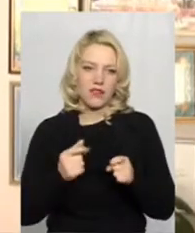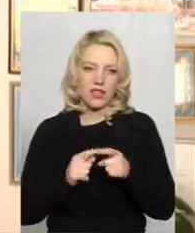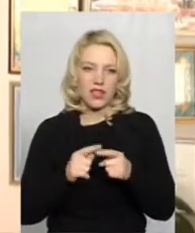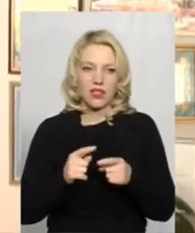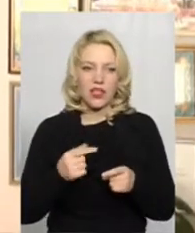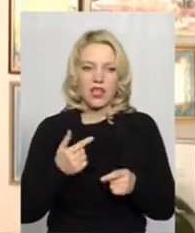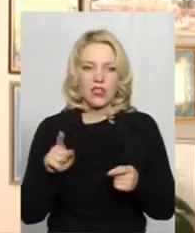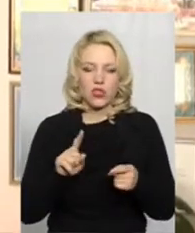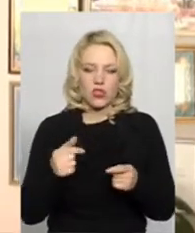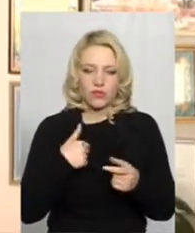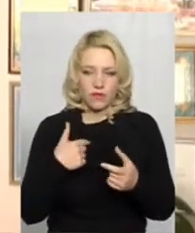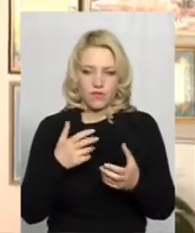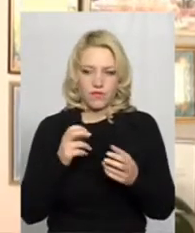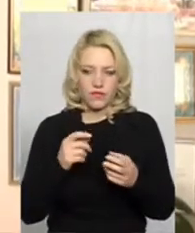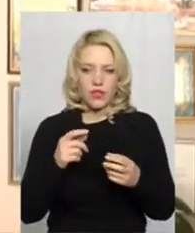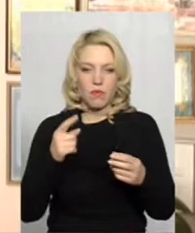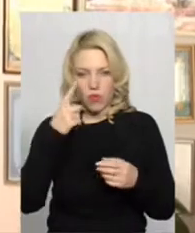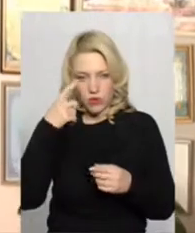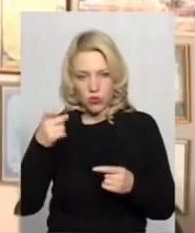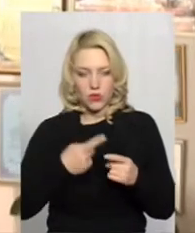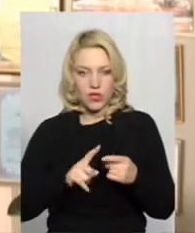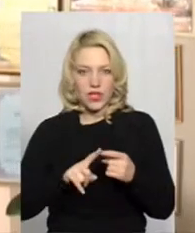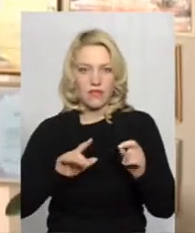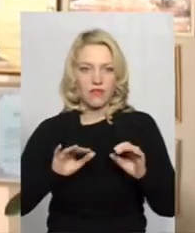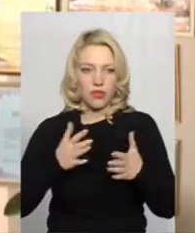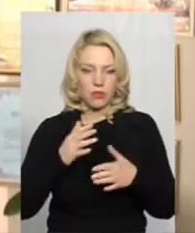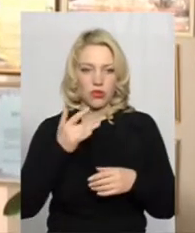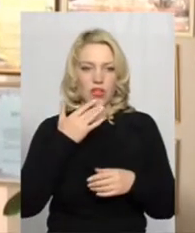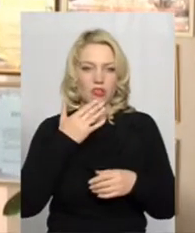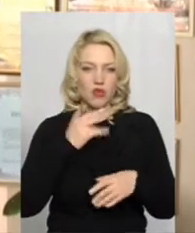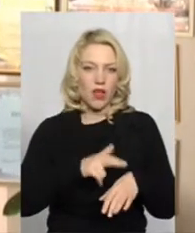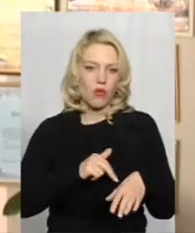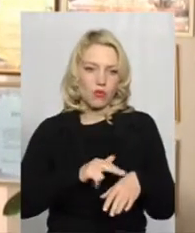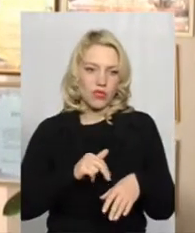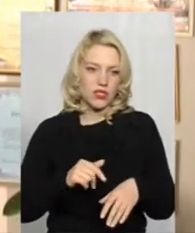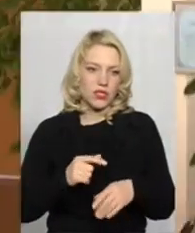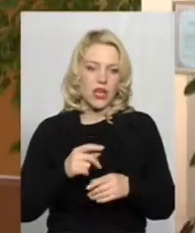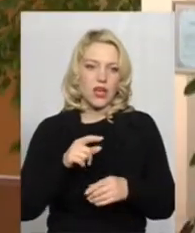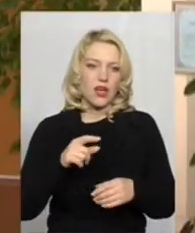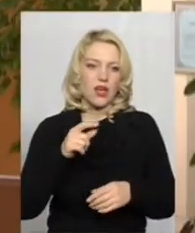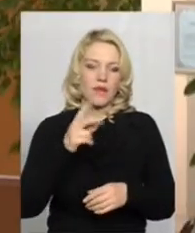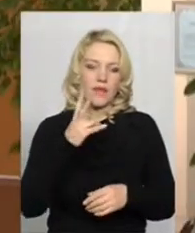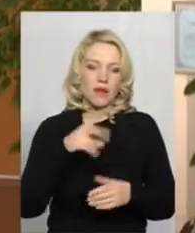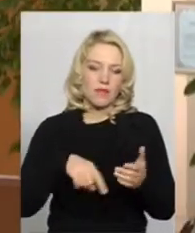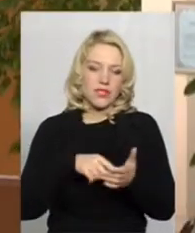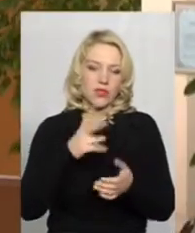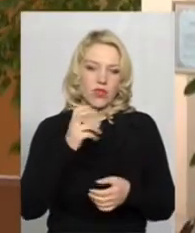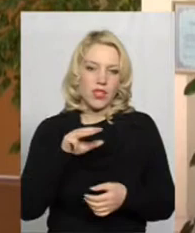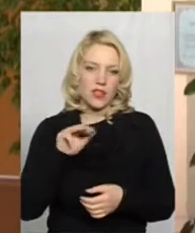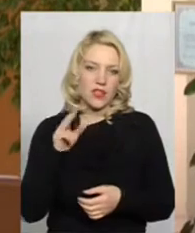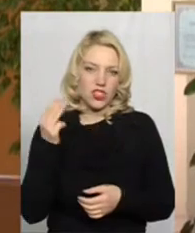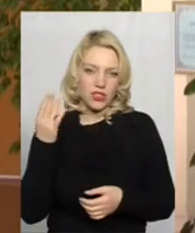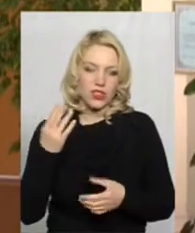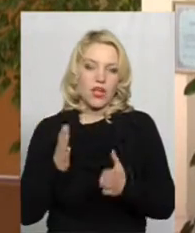дані мені, повідомила про випадок в Національну поліцію України міста Нетішин. Звернулася з клопотанням відповідним,